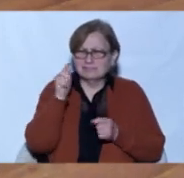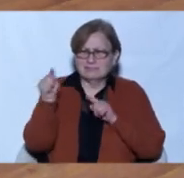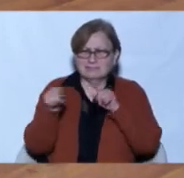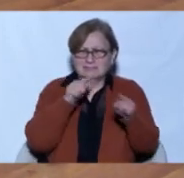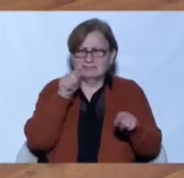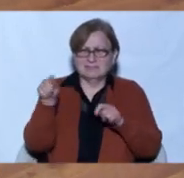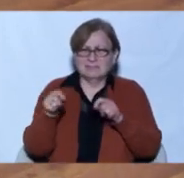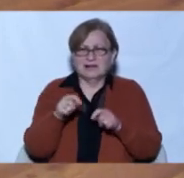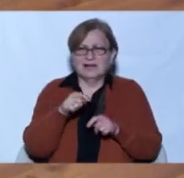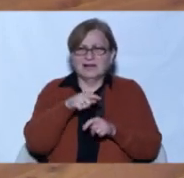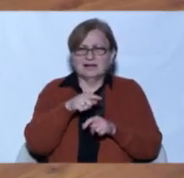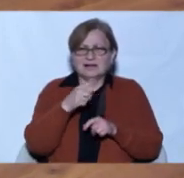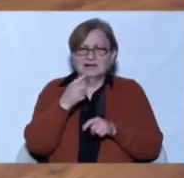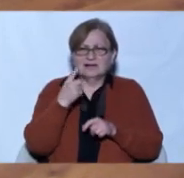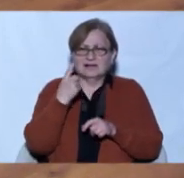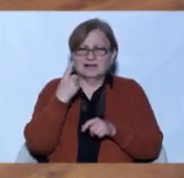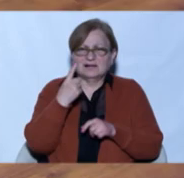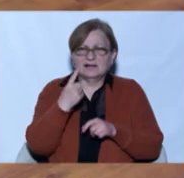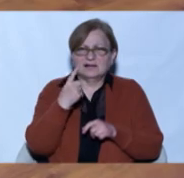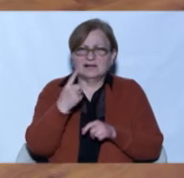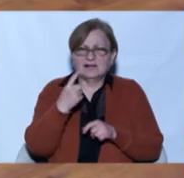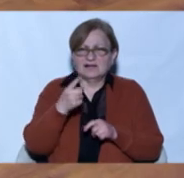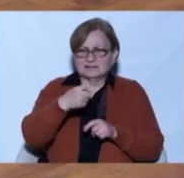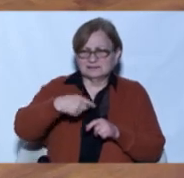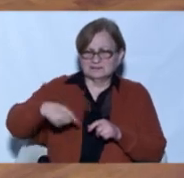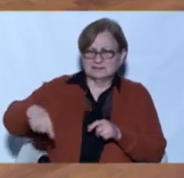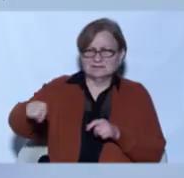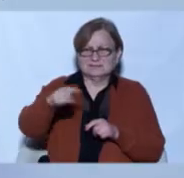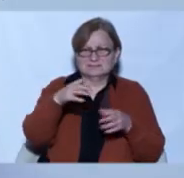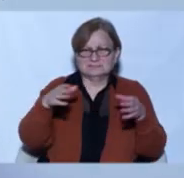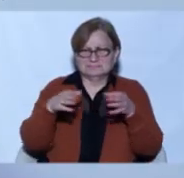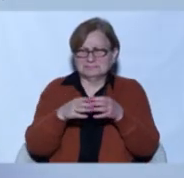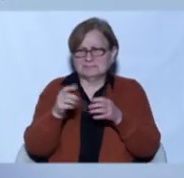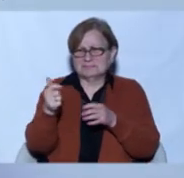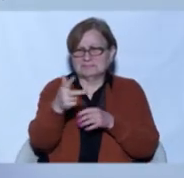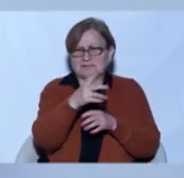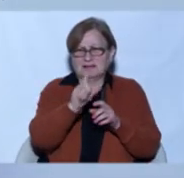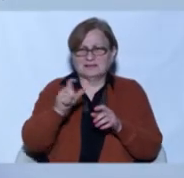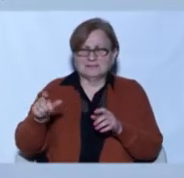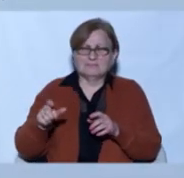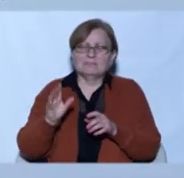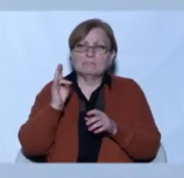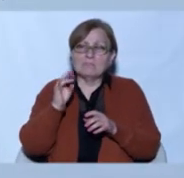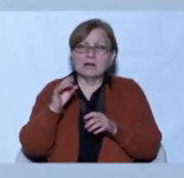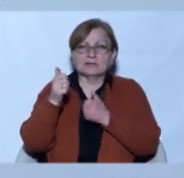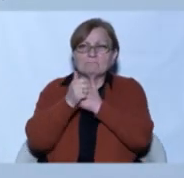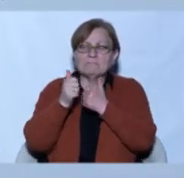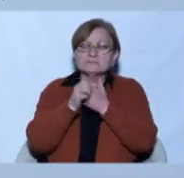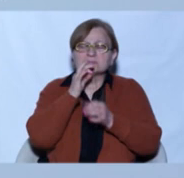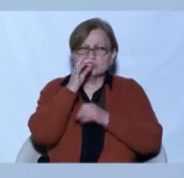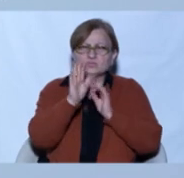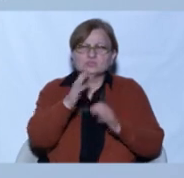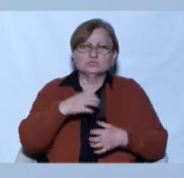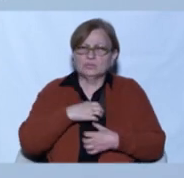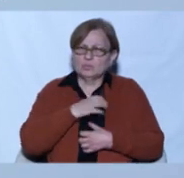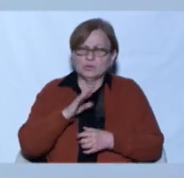სოფლის მოსახლეობა, რომ ერთი ხონჩის ირგვლივაც კი იკრიბება, მაგრამ სოფლელები აიმედებენ ბებოს, რომ მისი შვილები,